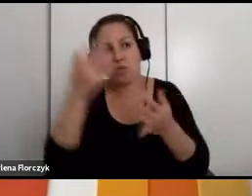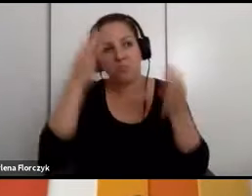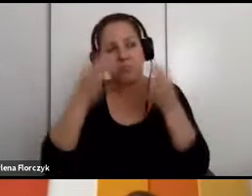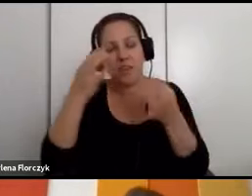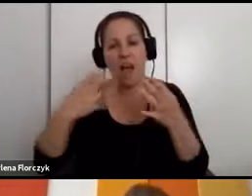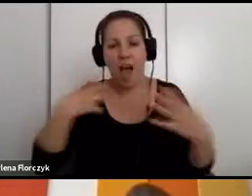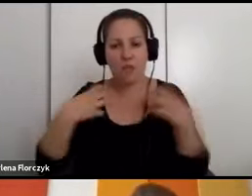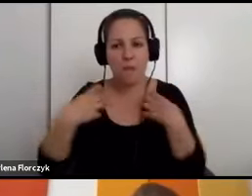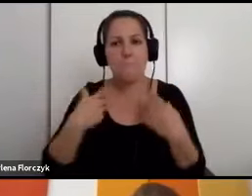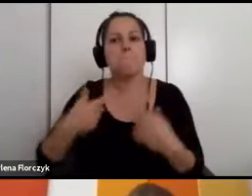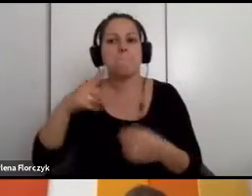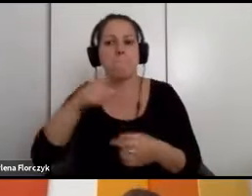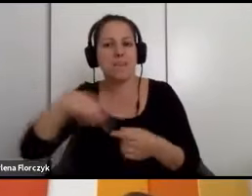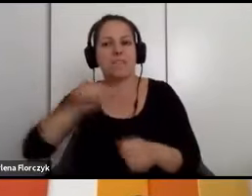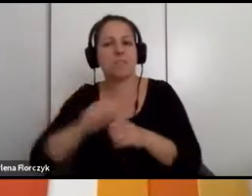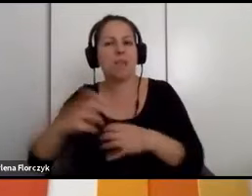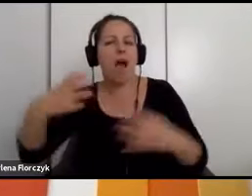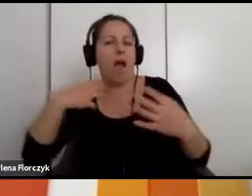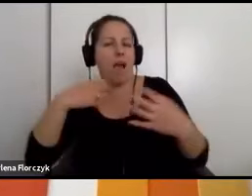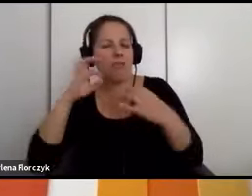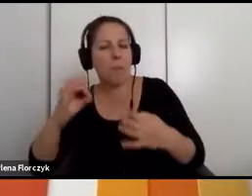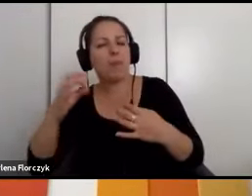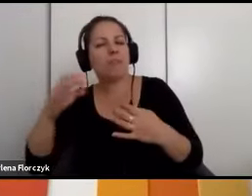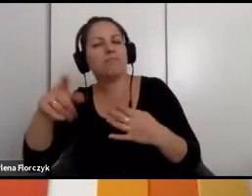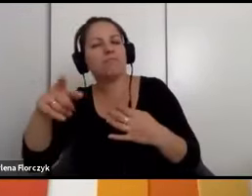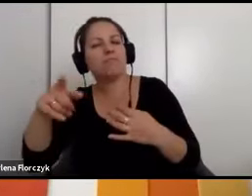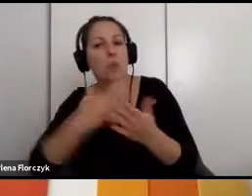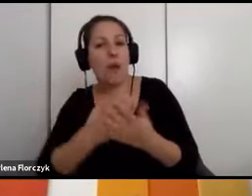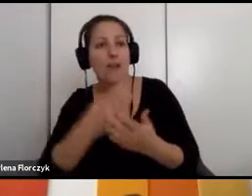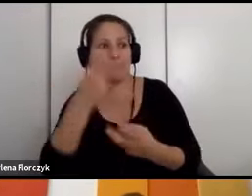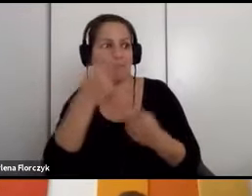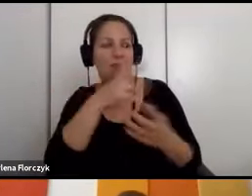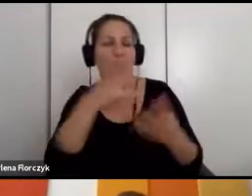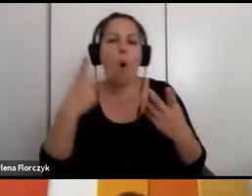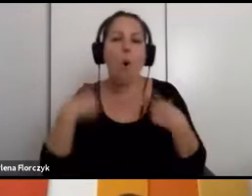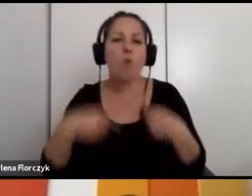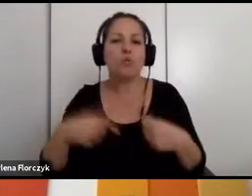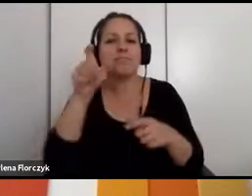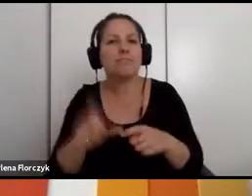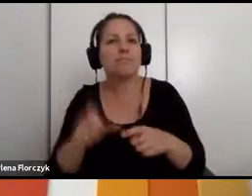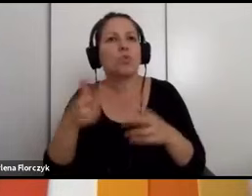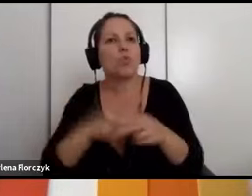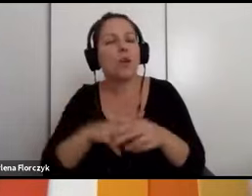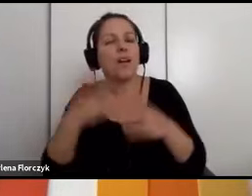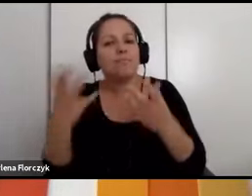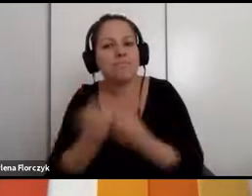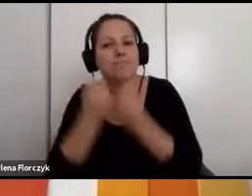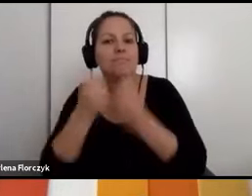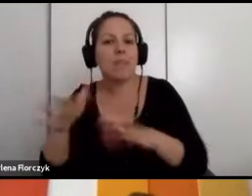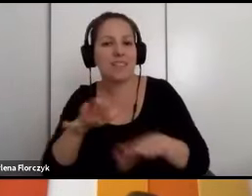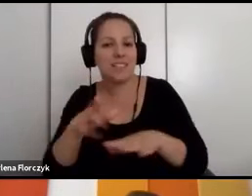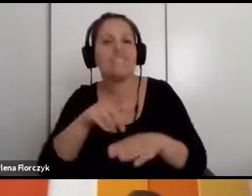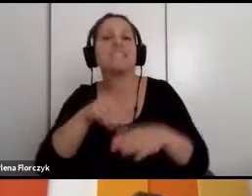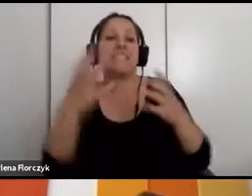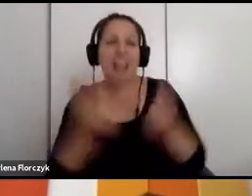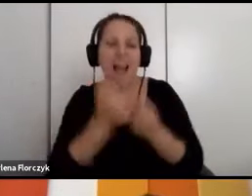trójkę jesteśmy chyba dobrymi przykładami osób, które szukały swojego miejsca i w teatrze to miejsce